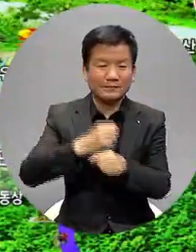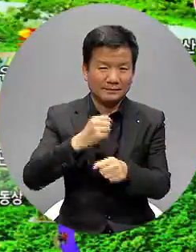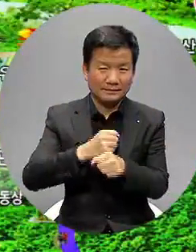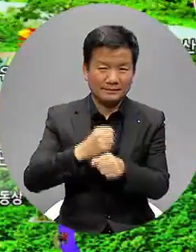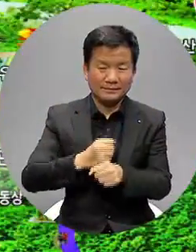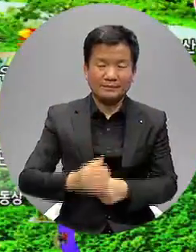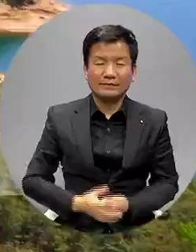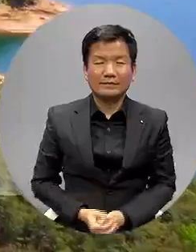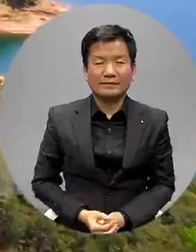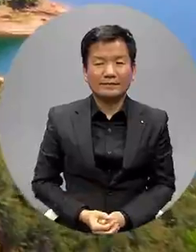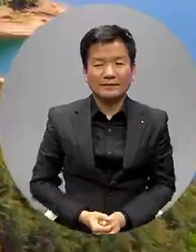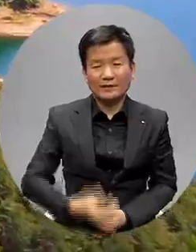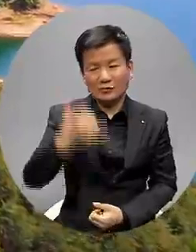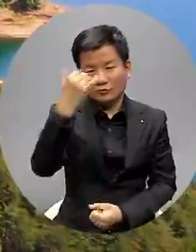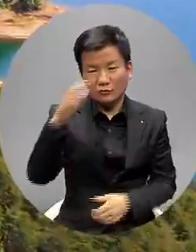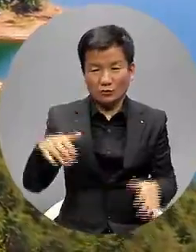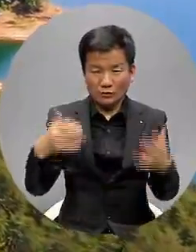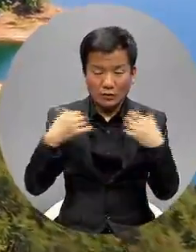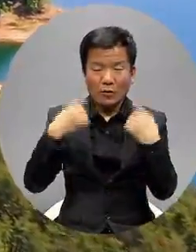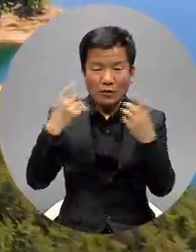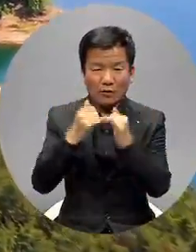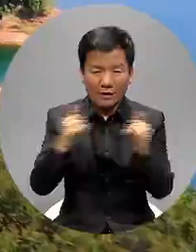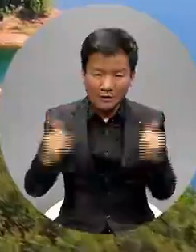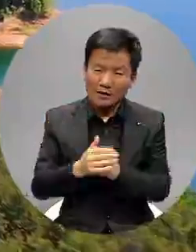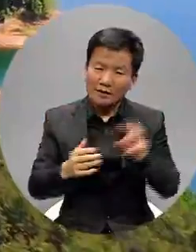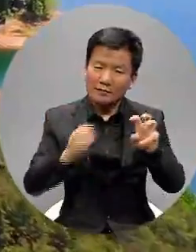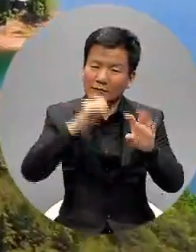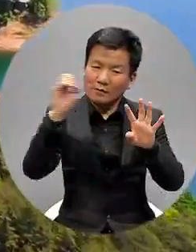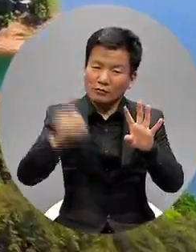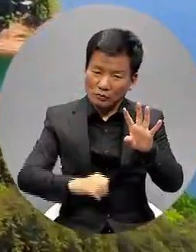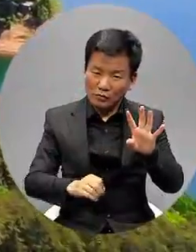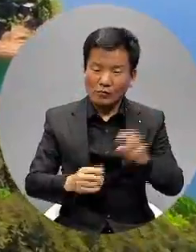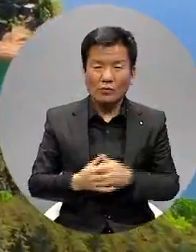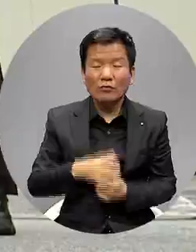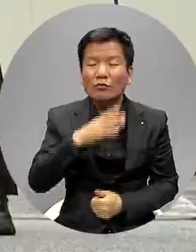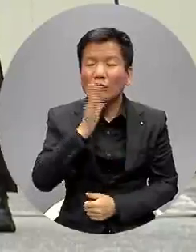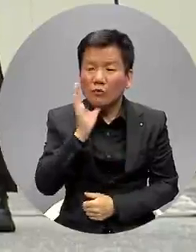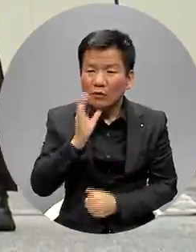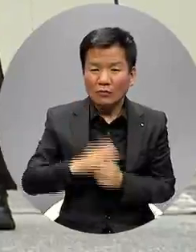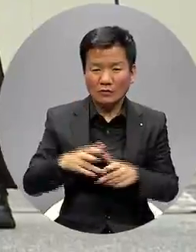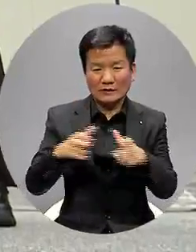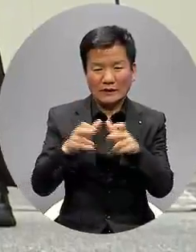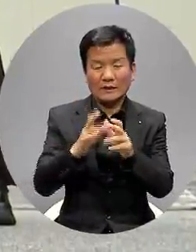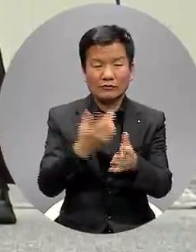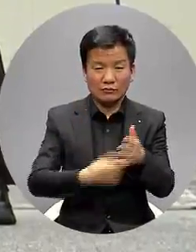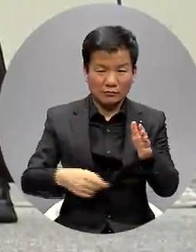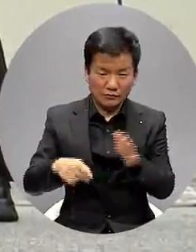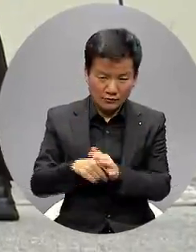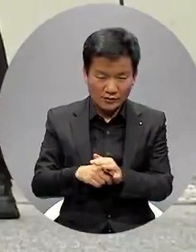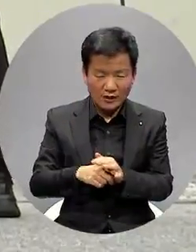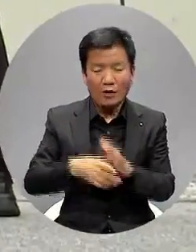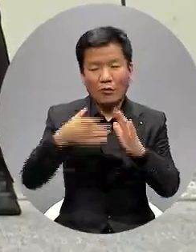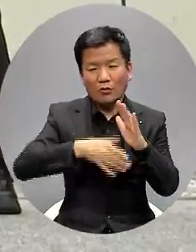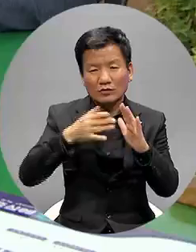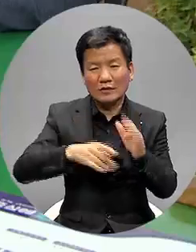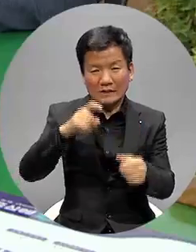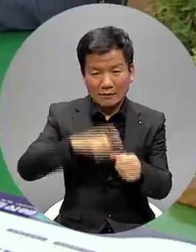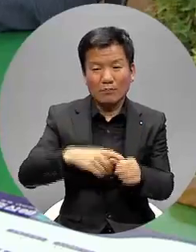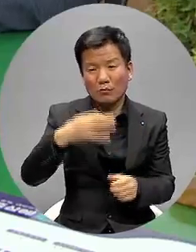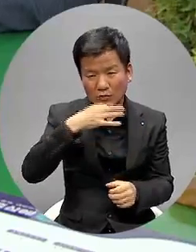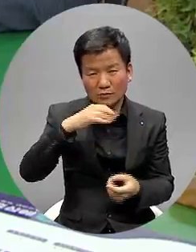설치합니다. 충청북도는 관람객의 34%를 차지하는 노인과 장애인을 배려한 공익사업이라고